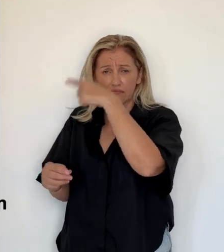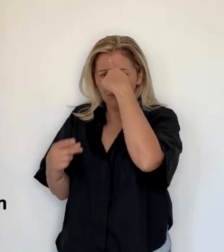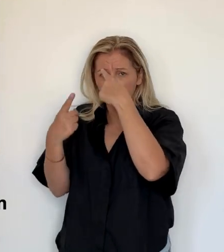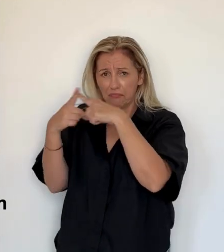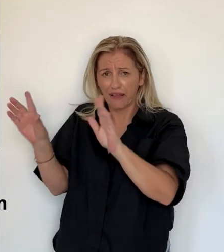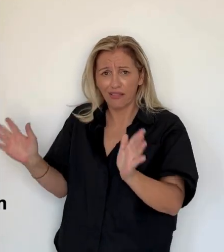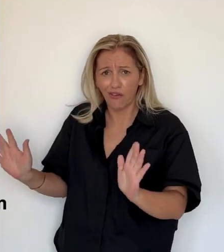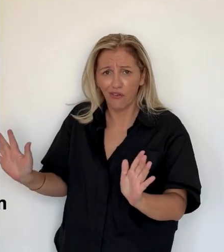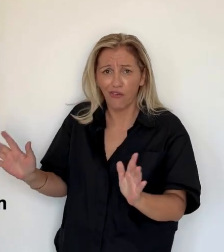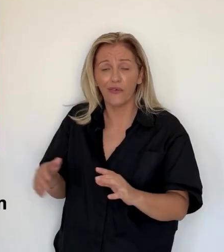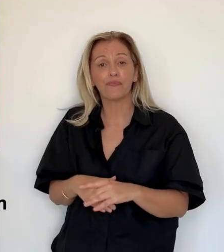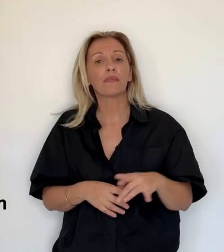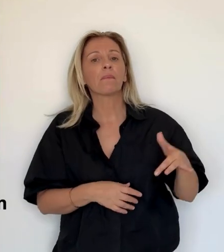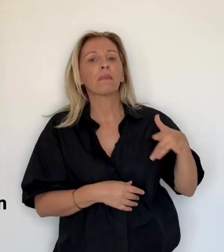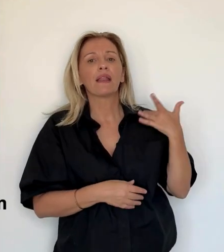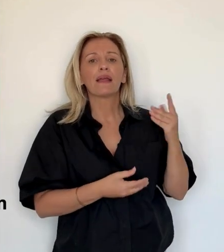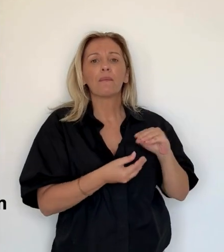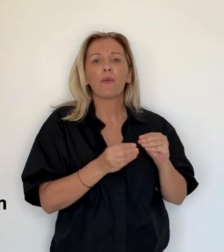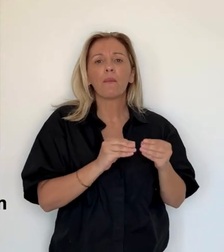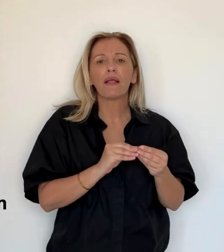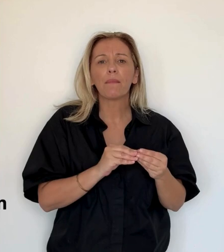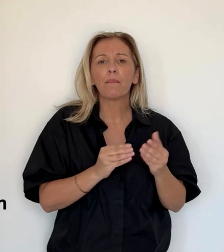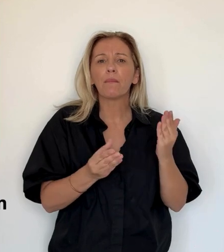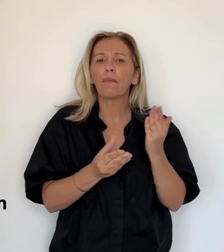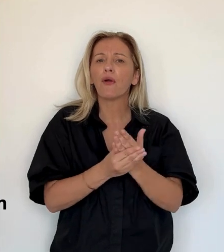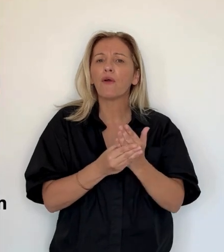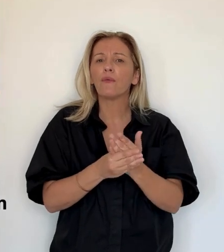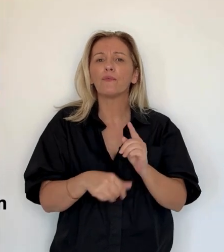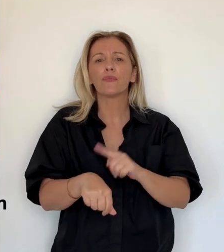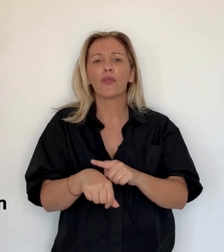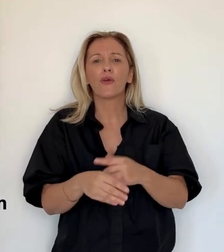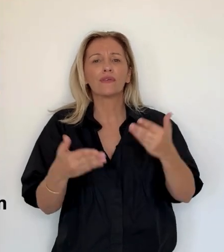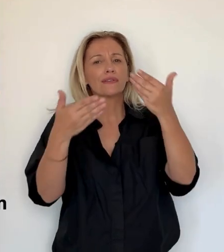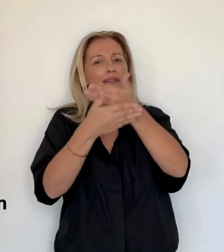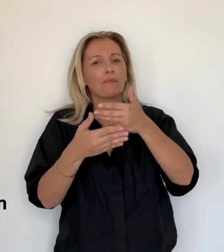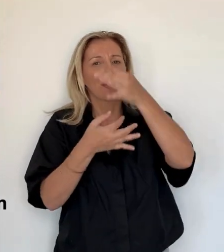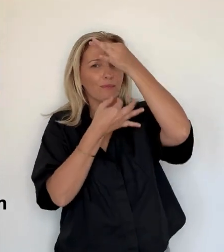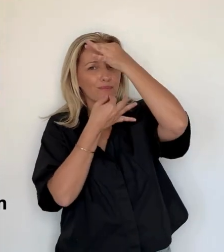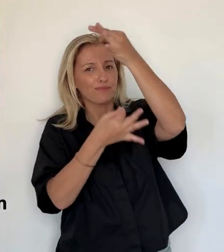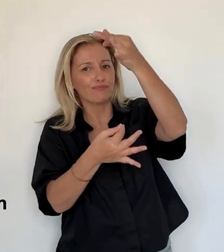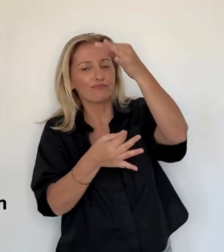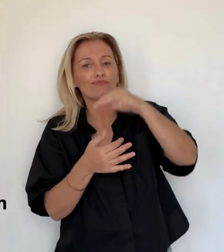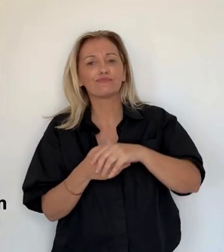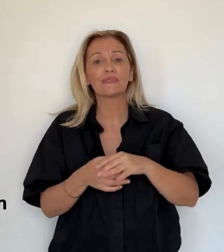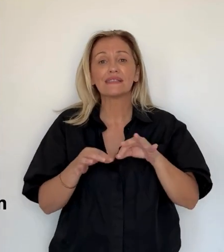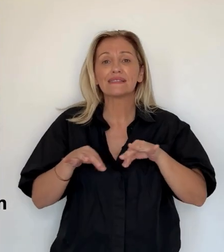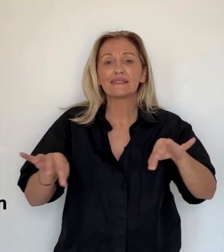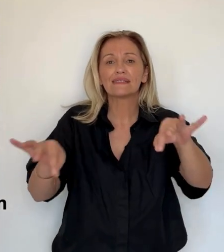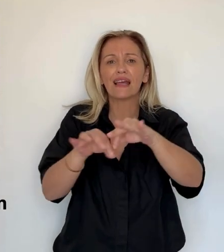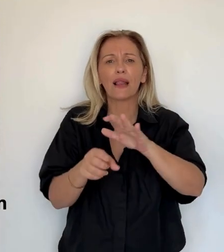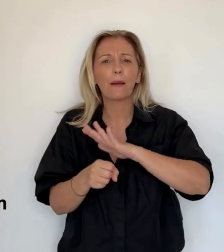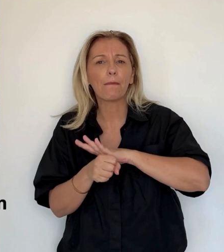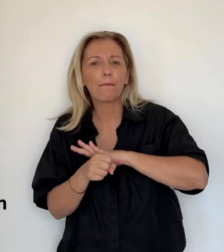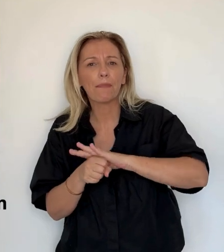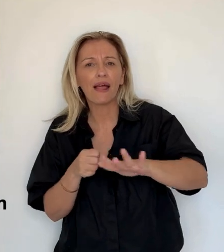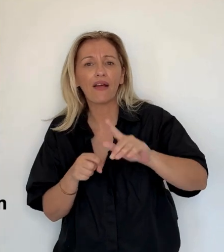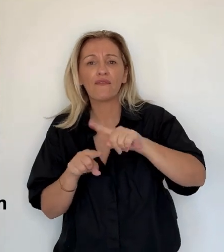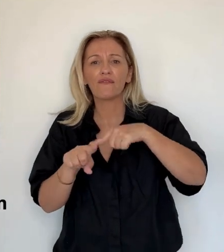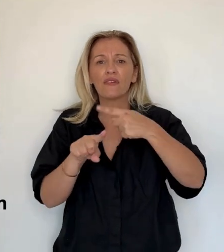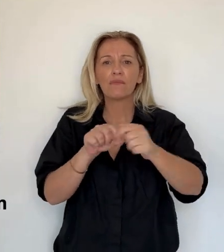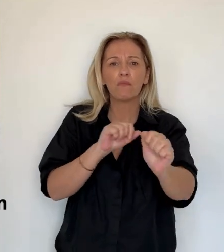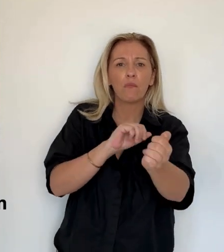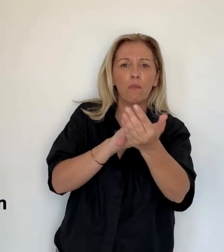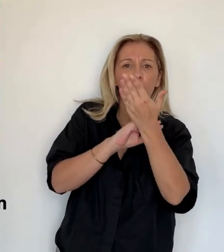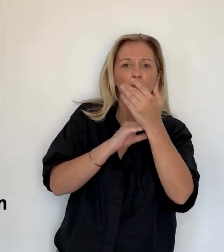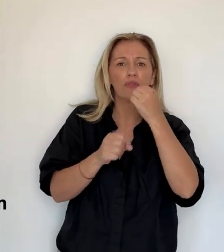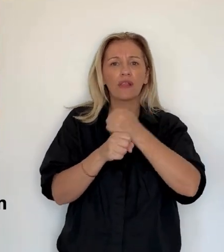les incidents, la diffusion du documentaire débutera bien à l'heure prévue. La salle est pleine pour ce film qui met en lumière l'action